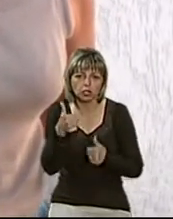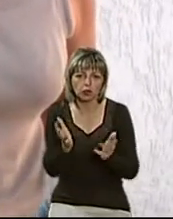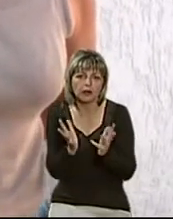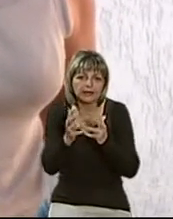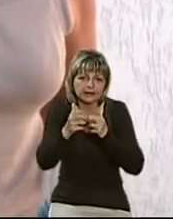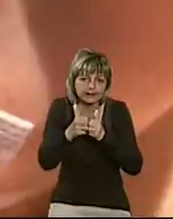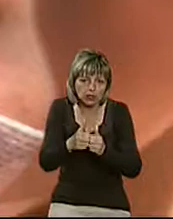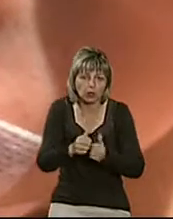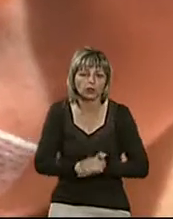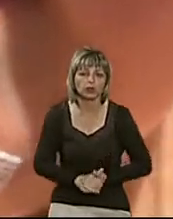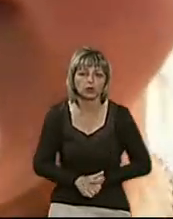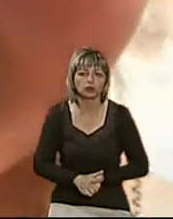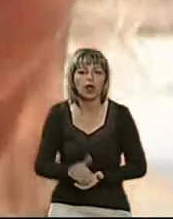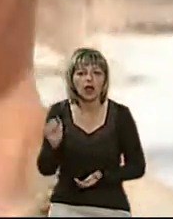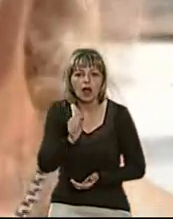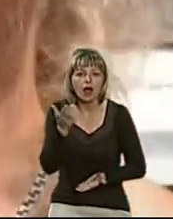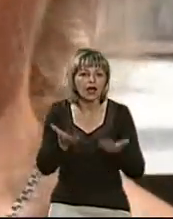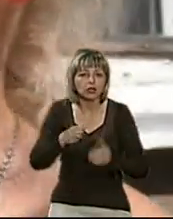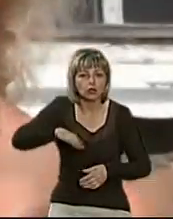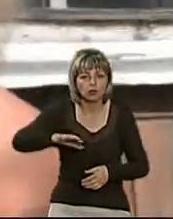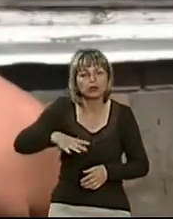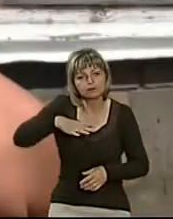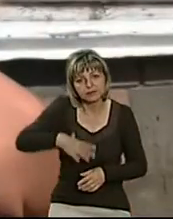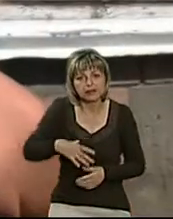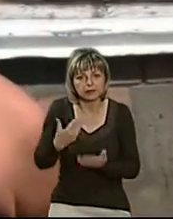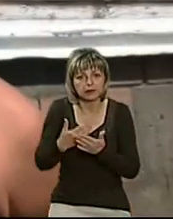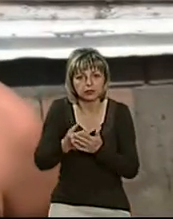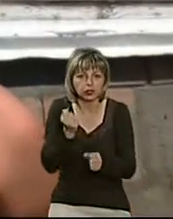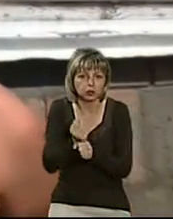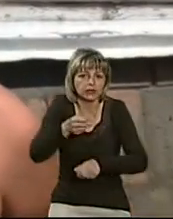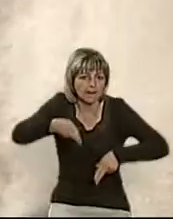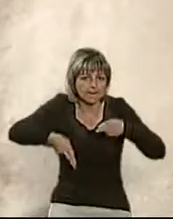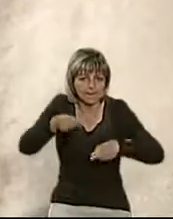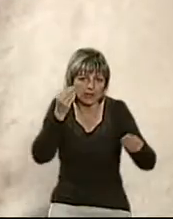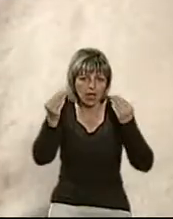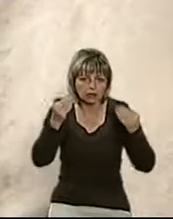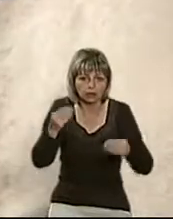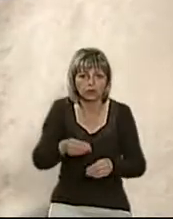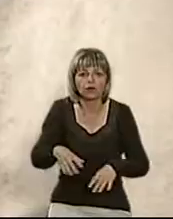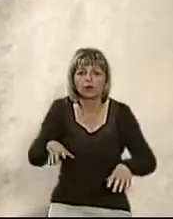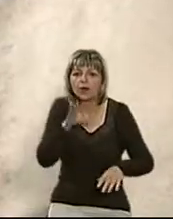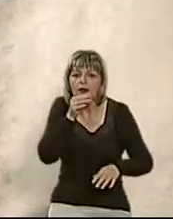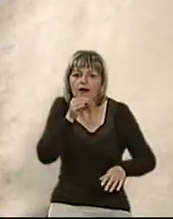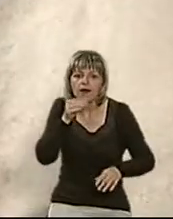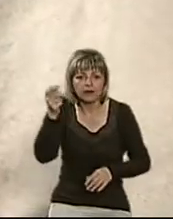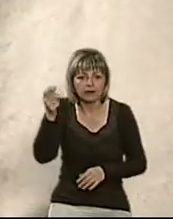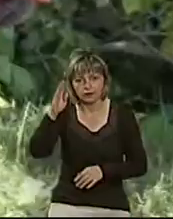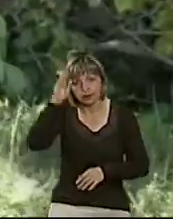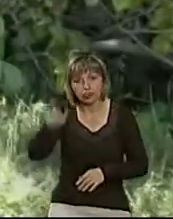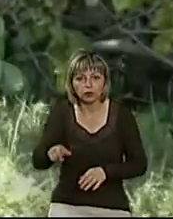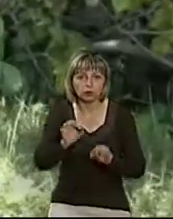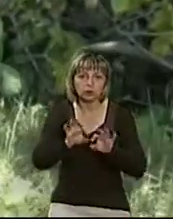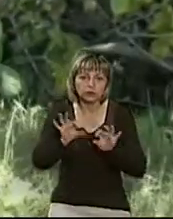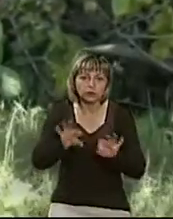загоїлось. А якщо потім, то ще й прийдеться, мабуть, пластику робити. Кінолог Олег Мартинович причину агресії